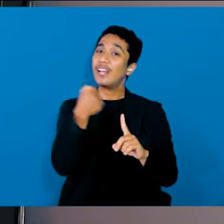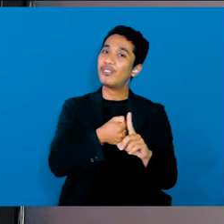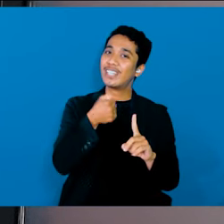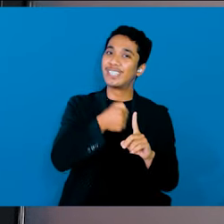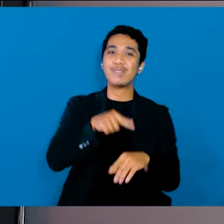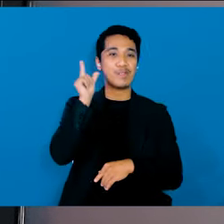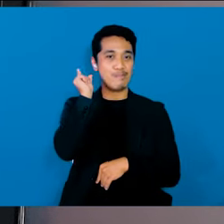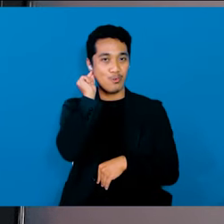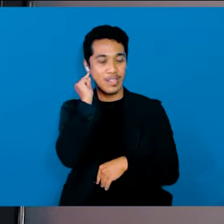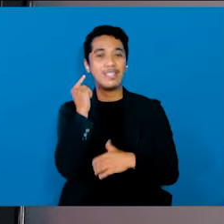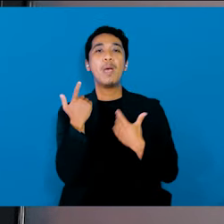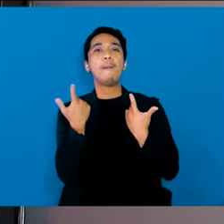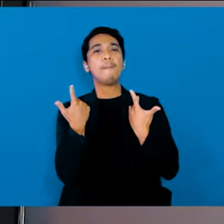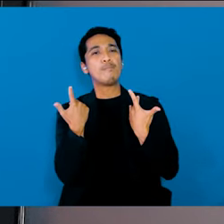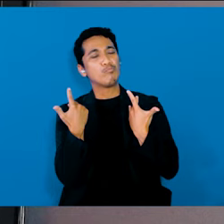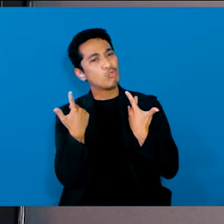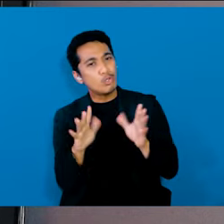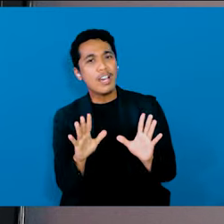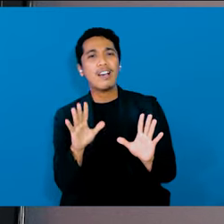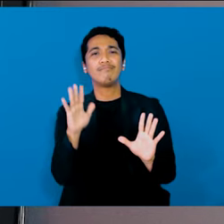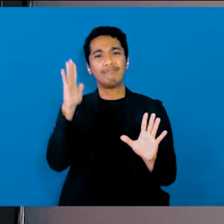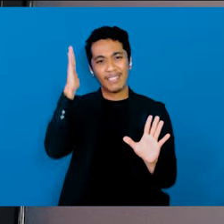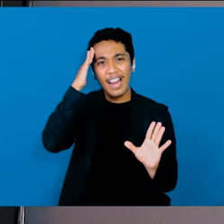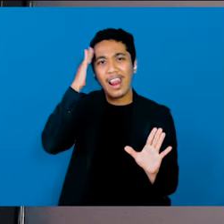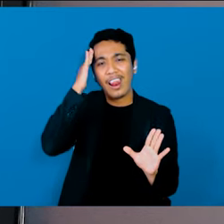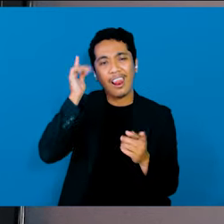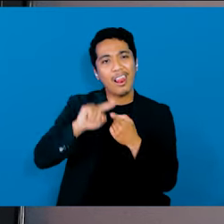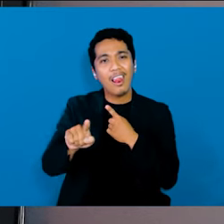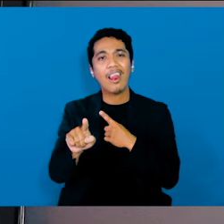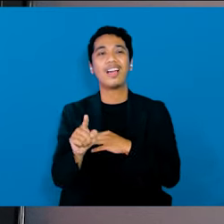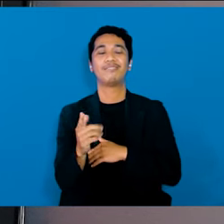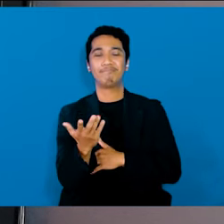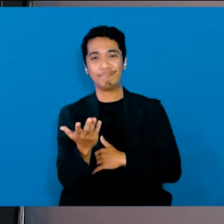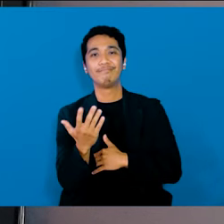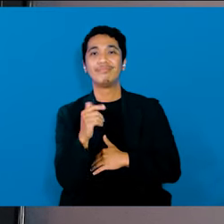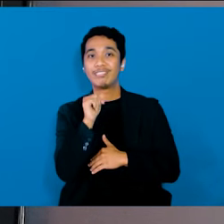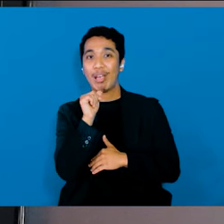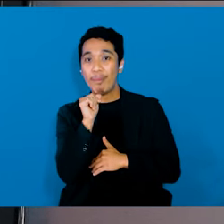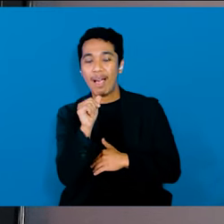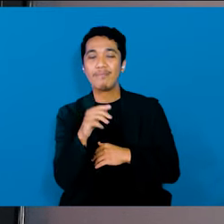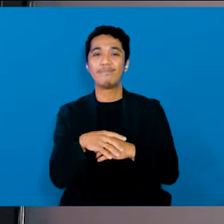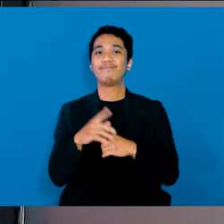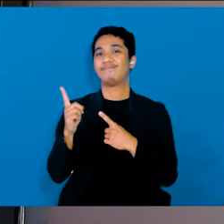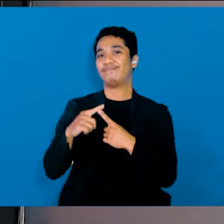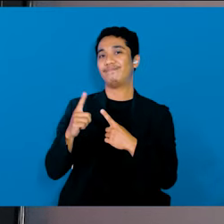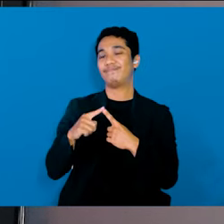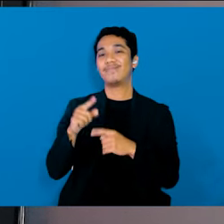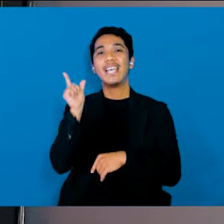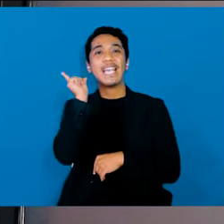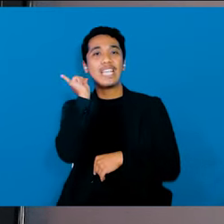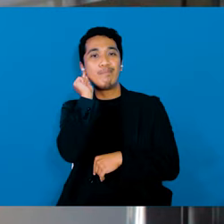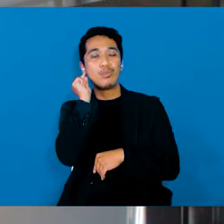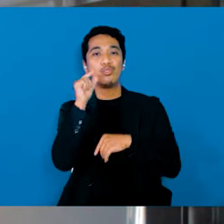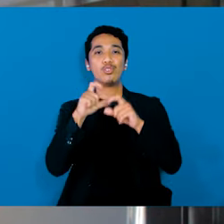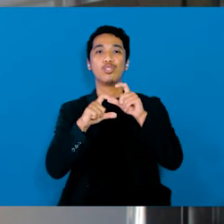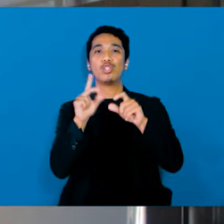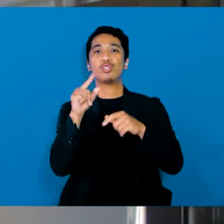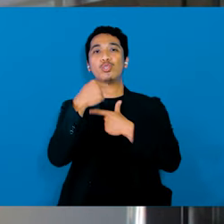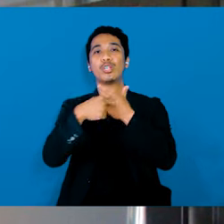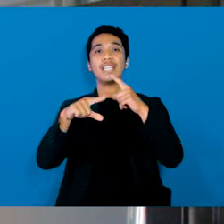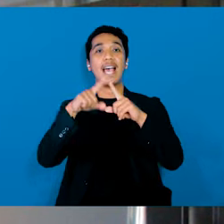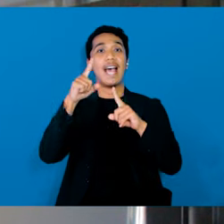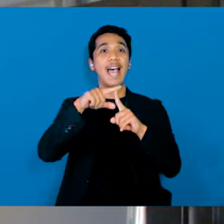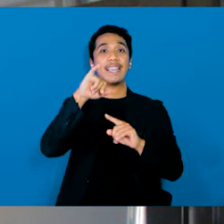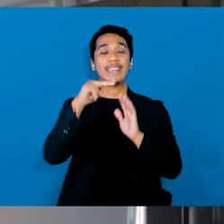advokasi perempuan pasti sudah tidak asing lagi. Yang pertama, ini ada Ibu